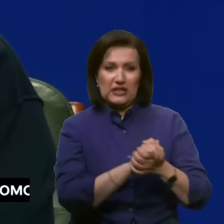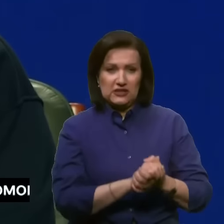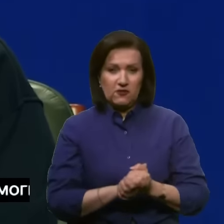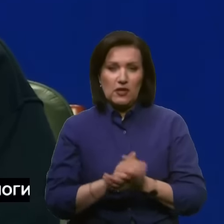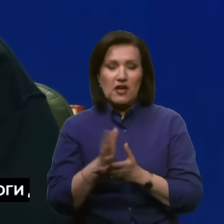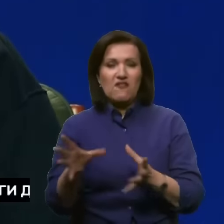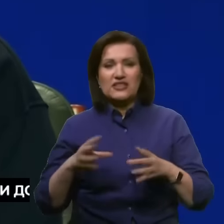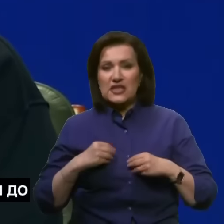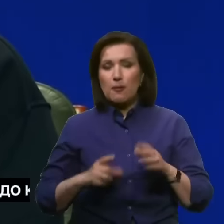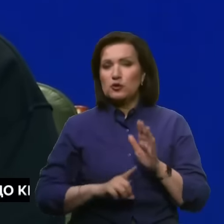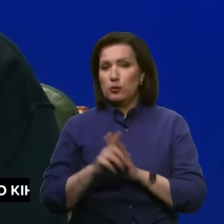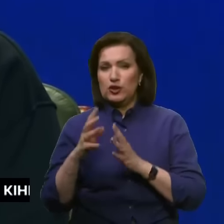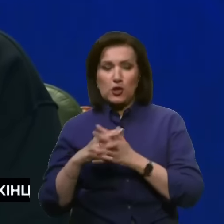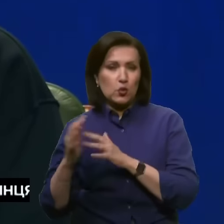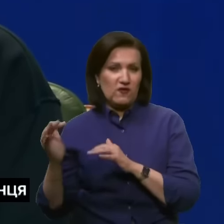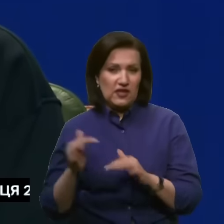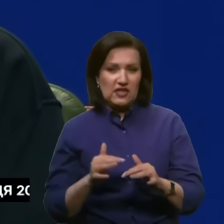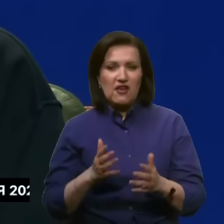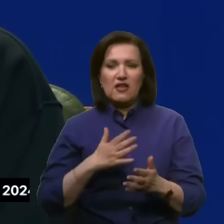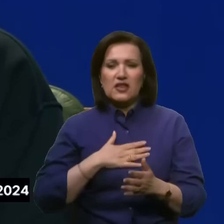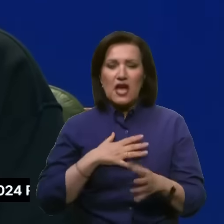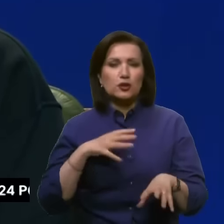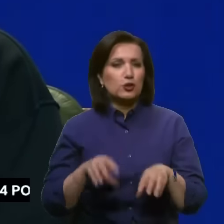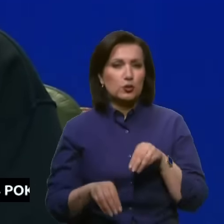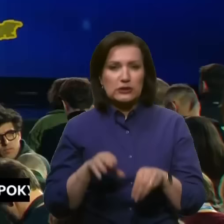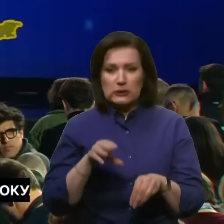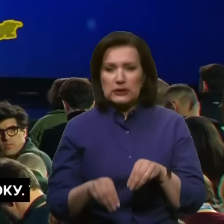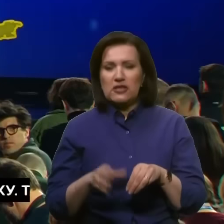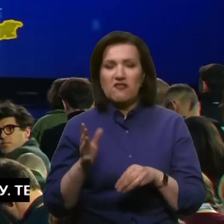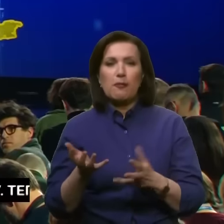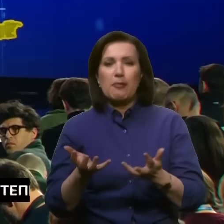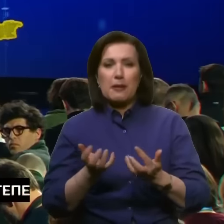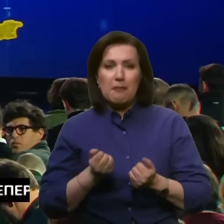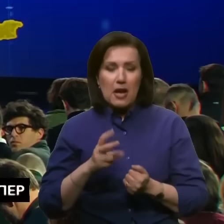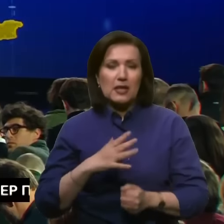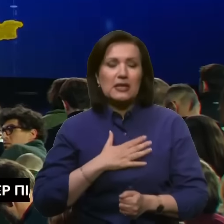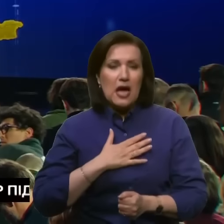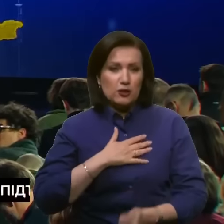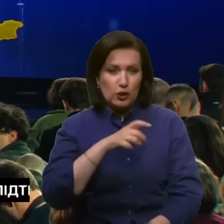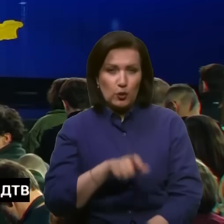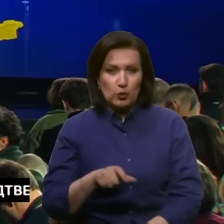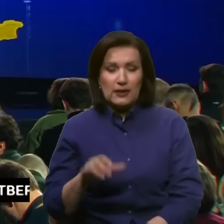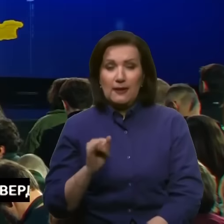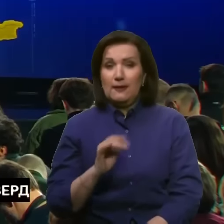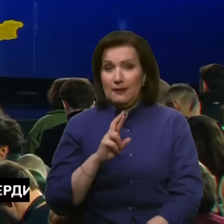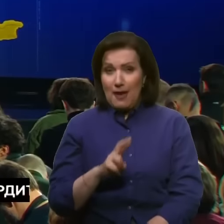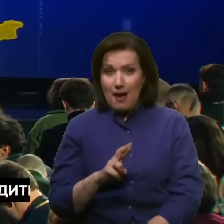А ви з нами з початку війни. Ви наші сусіди, ви приймали наших людей. І